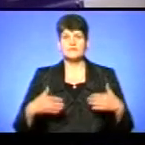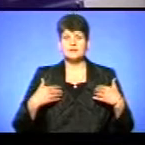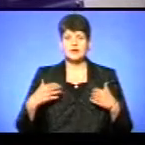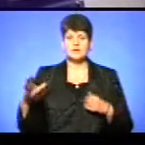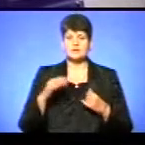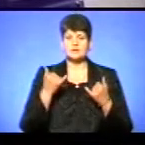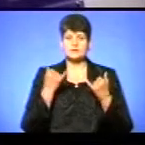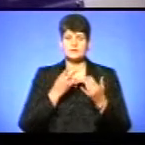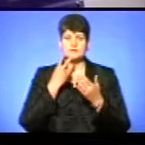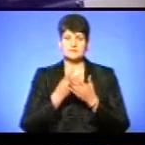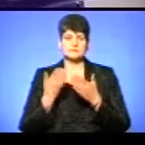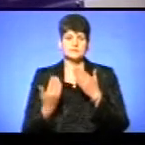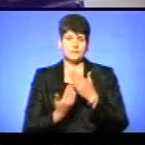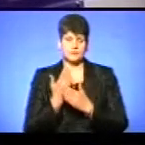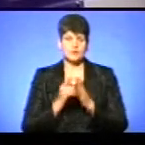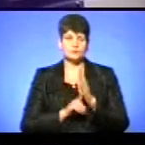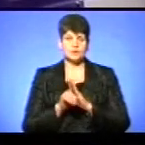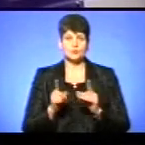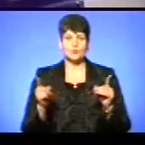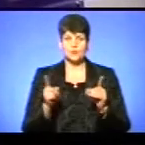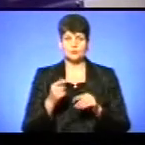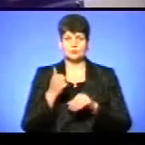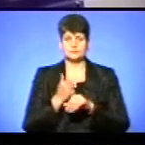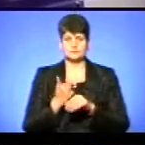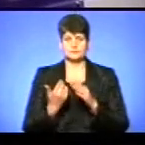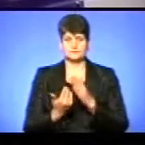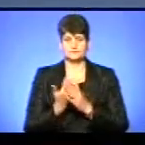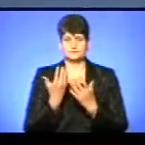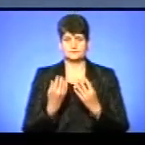Вітаю усіх, хто зараз з нами в ефірі новини. Спочатку коротко про головні події.